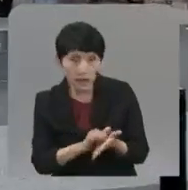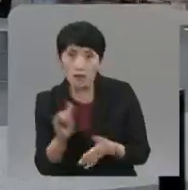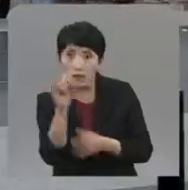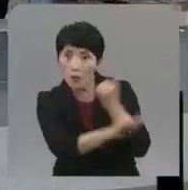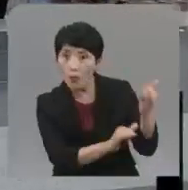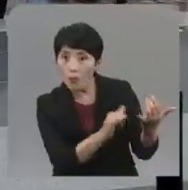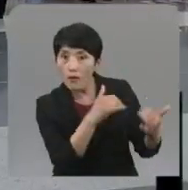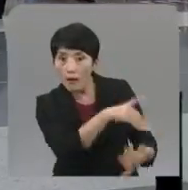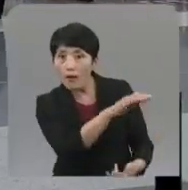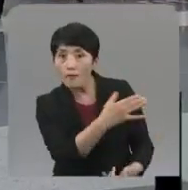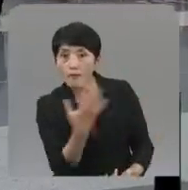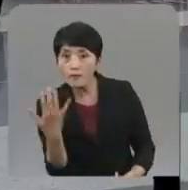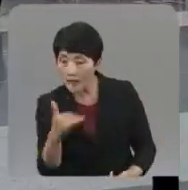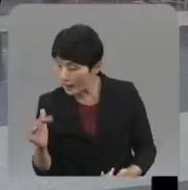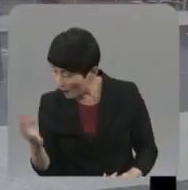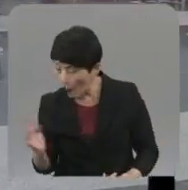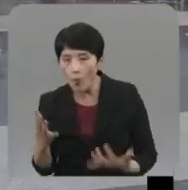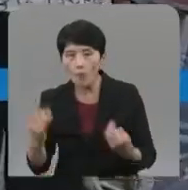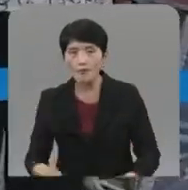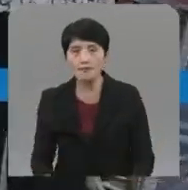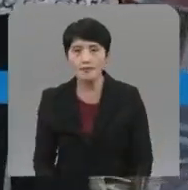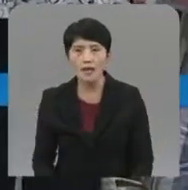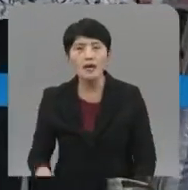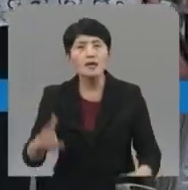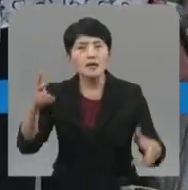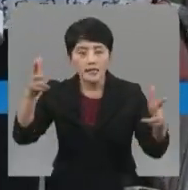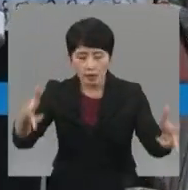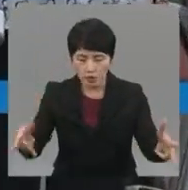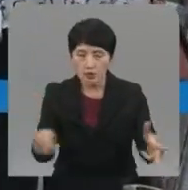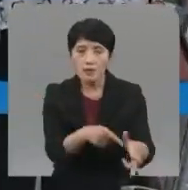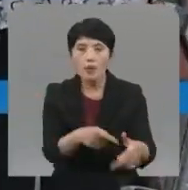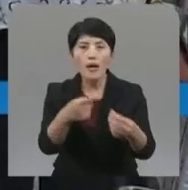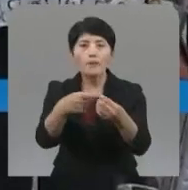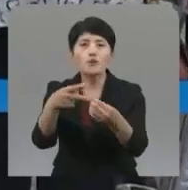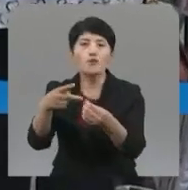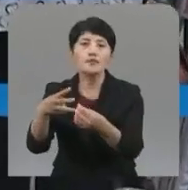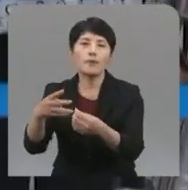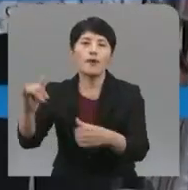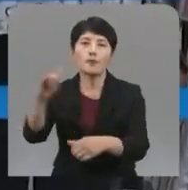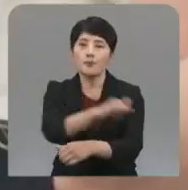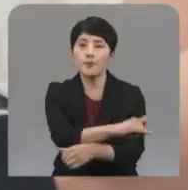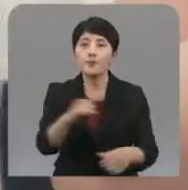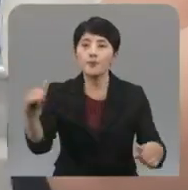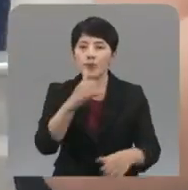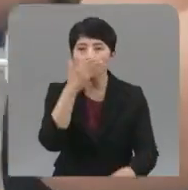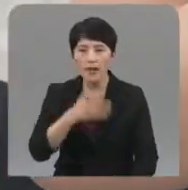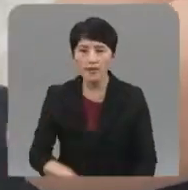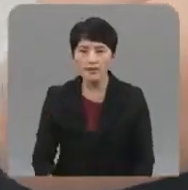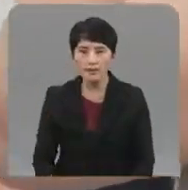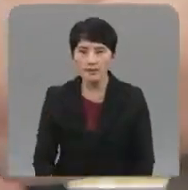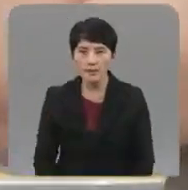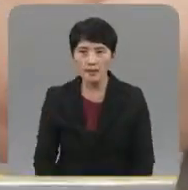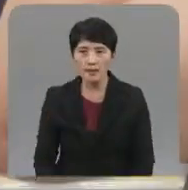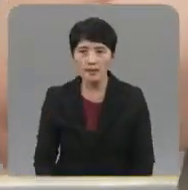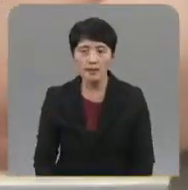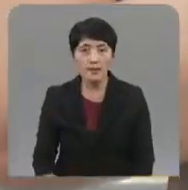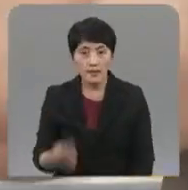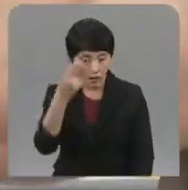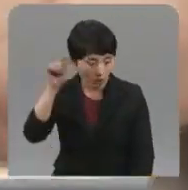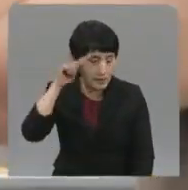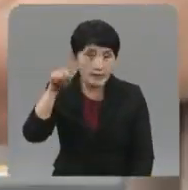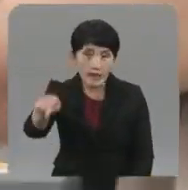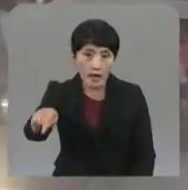aérienne nationale du royaume-hermite a atterri vendredi dernier à l'aéroport international de Pékin capitale en Chine Djang